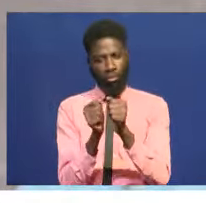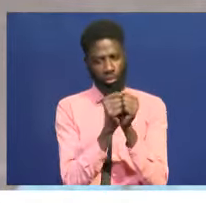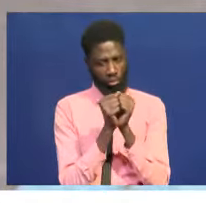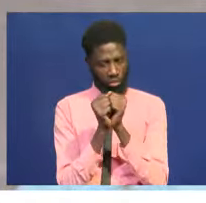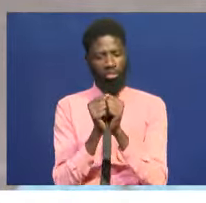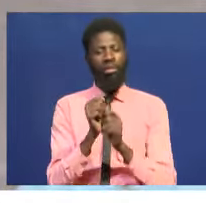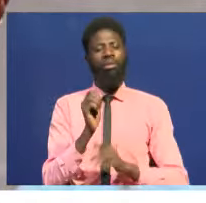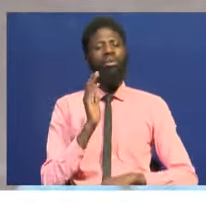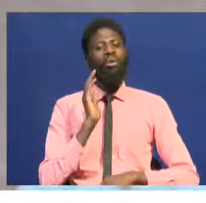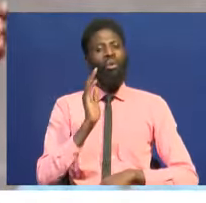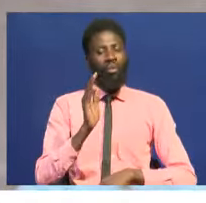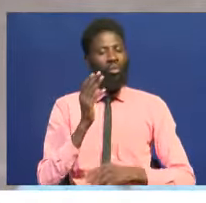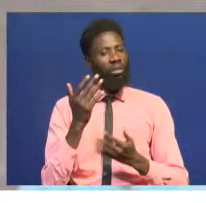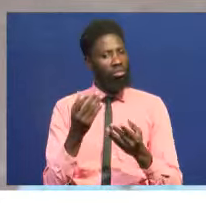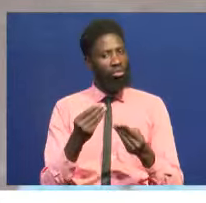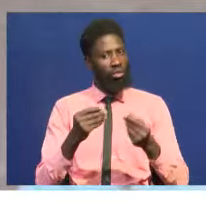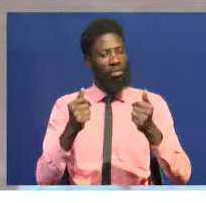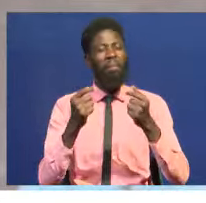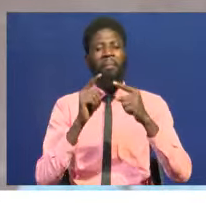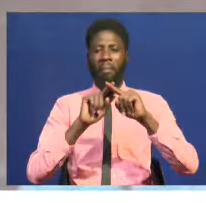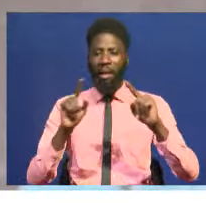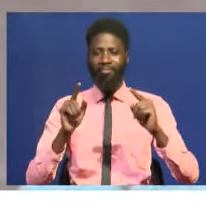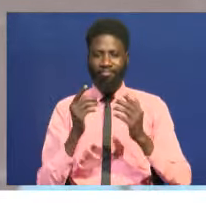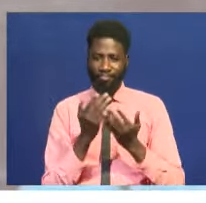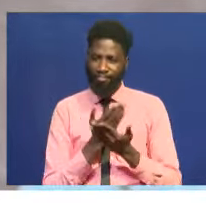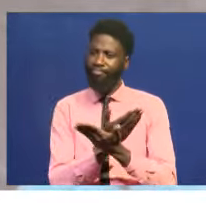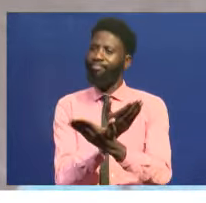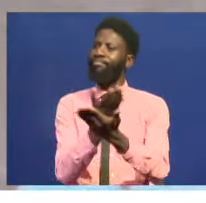nyinyi. So otherwise, asanteni sana.